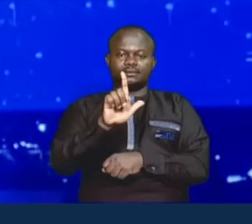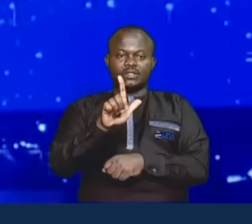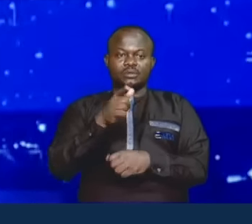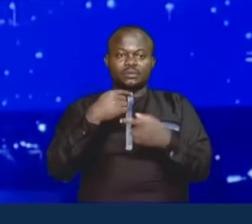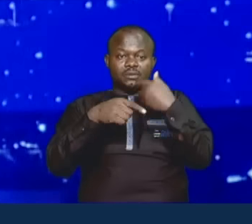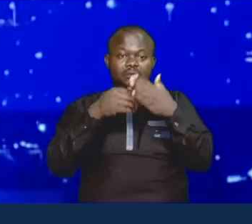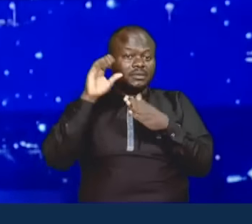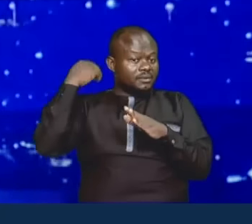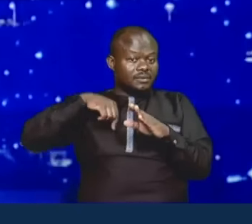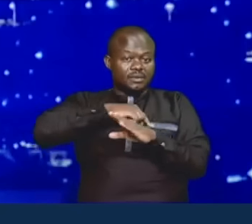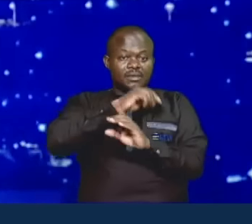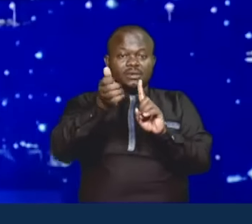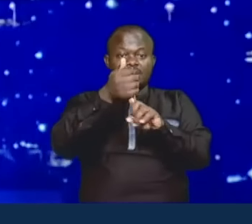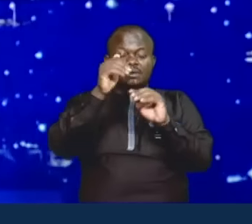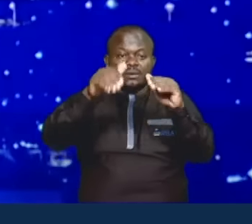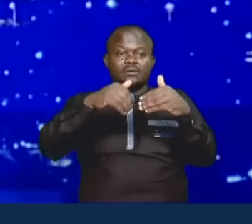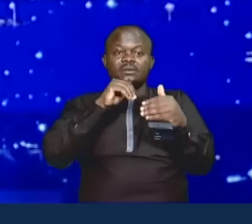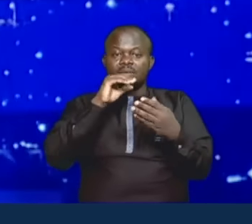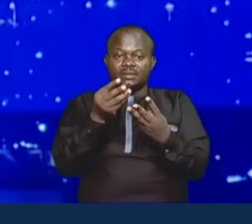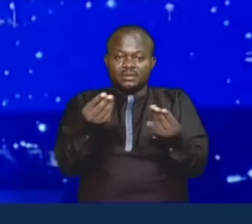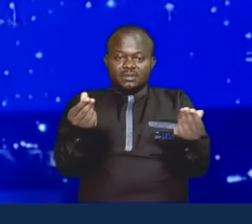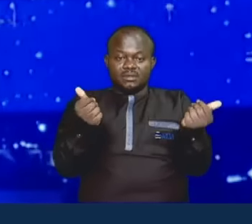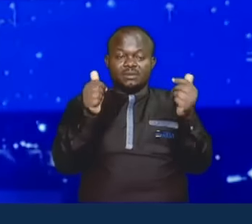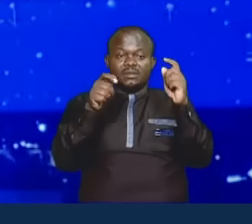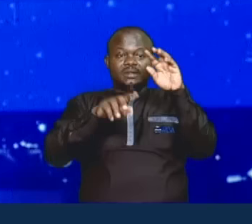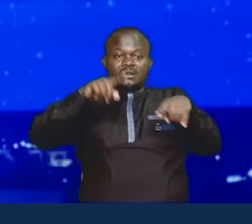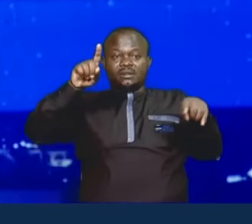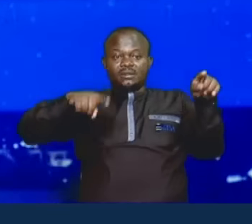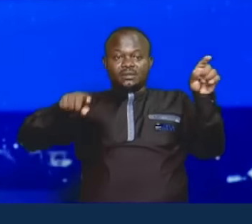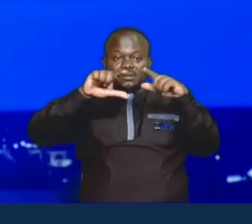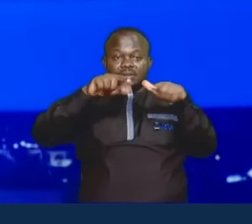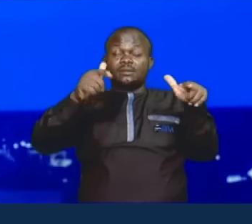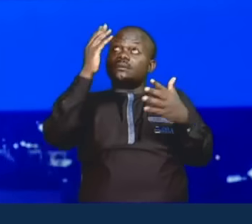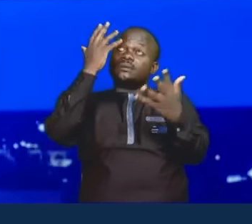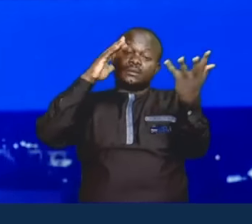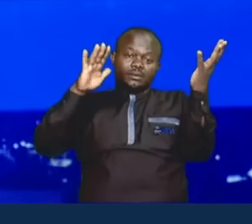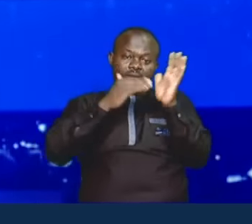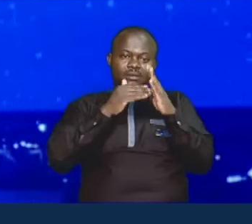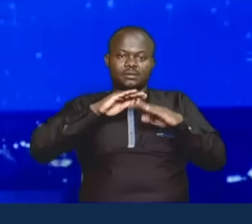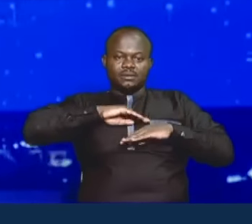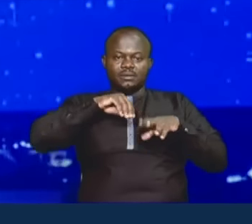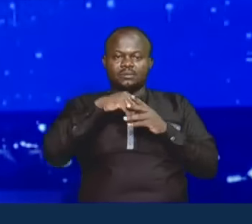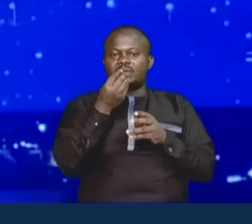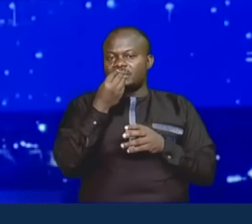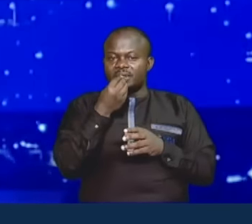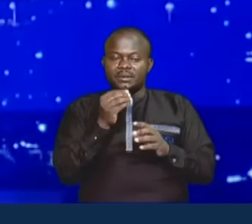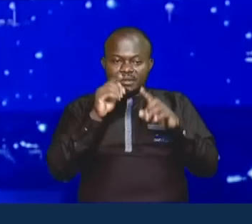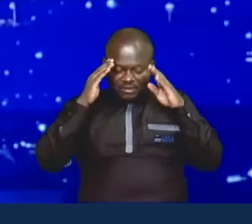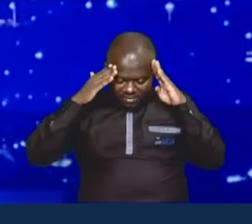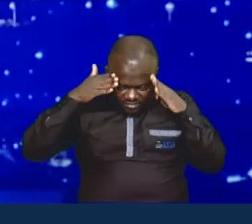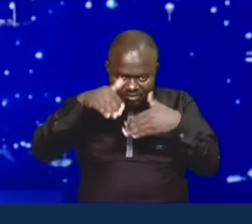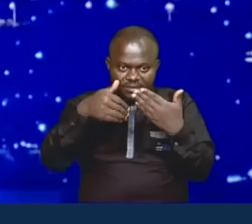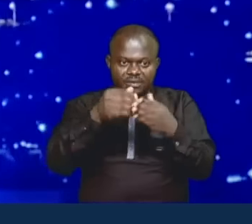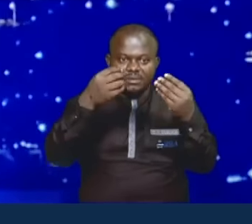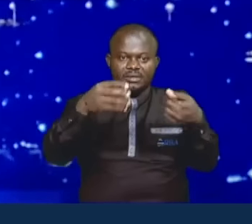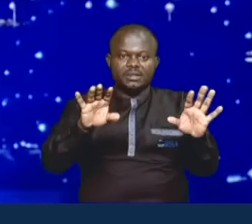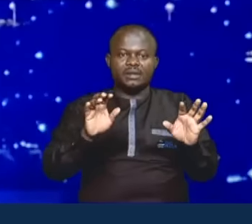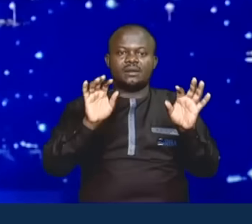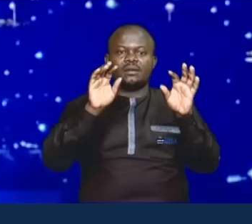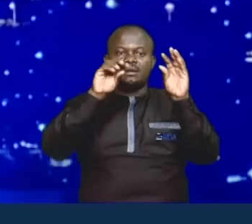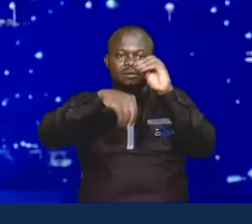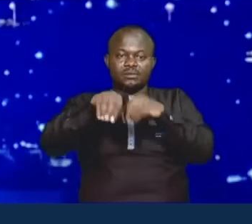kandi ngo kugera ku buhinzi budahungabanwa n'ihindagurika ry'ikirere no kwibahaza mu biribwa hibandwa itakara